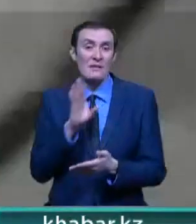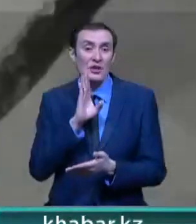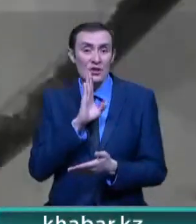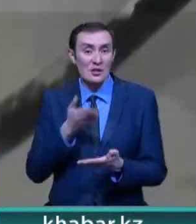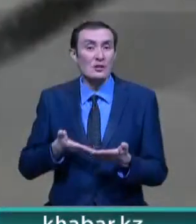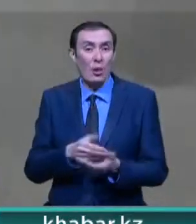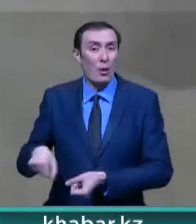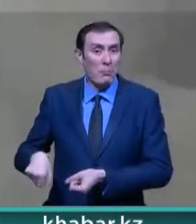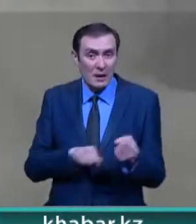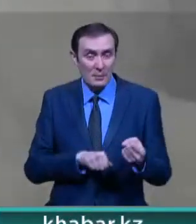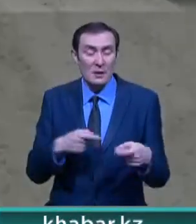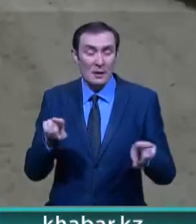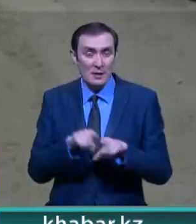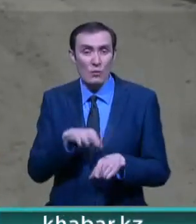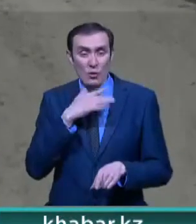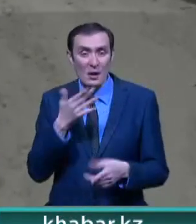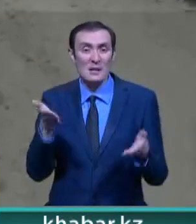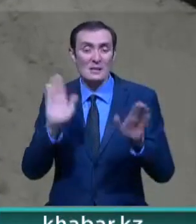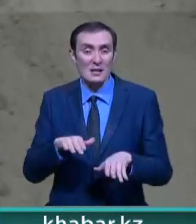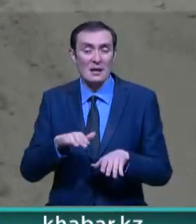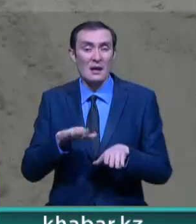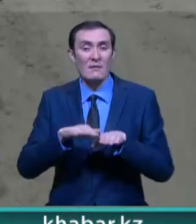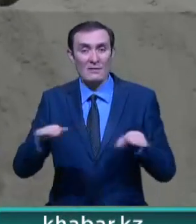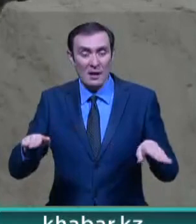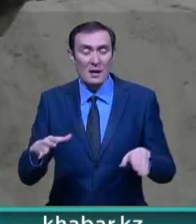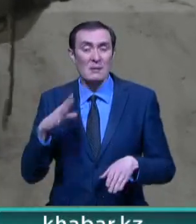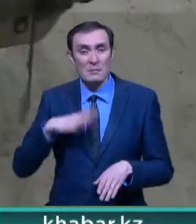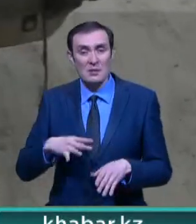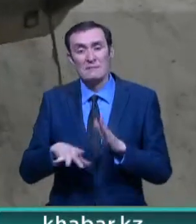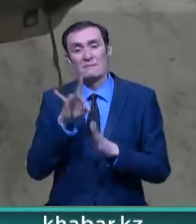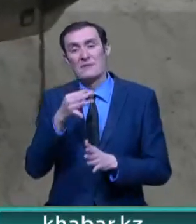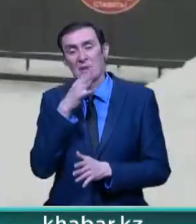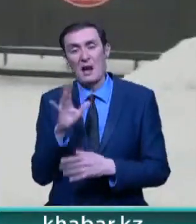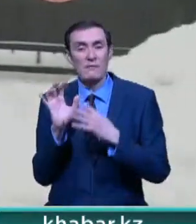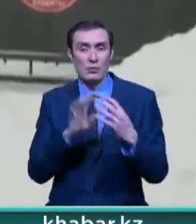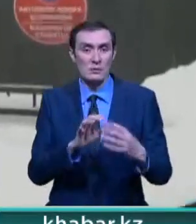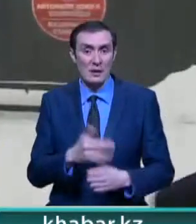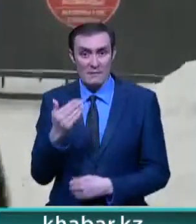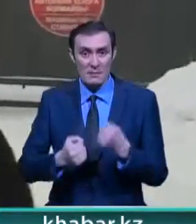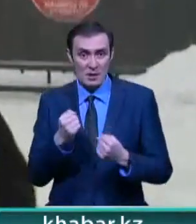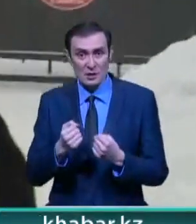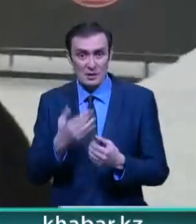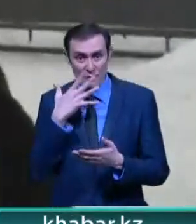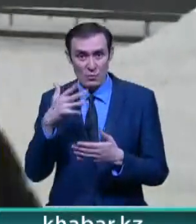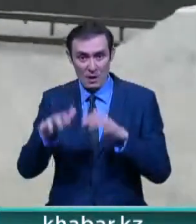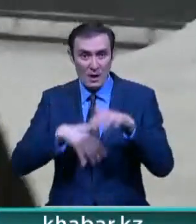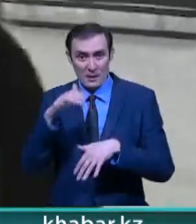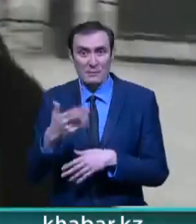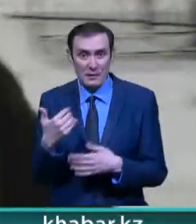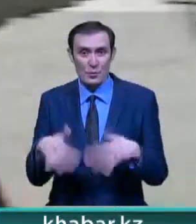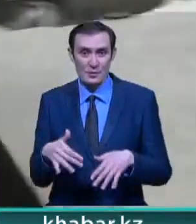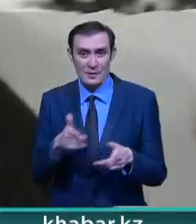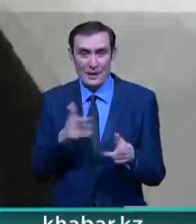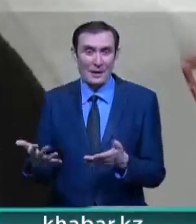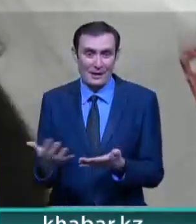лопатами. Большинство легковушек так и осталось во дворах. Многие предпочли общественный транспорт. Вы машину свою откапываете, да? Ну да, уже